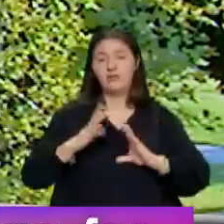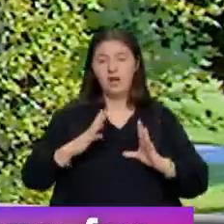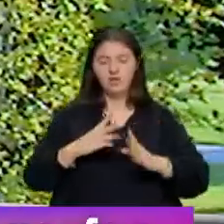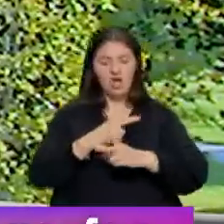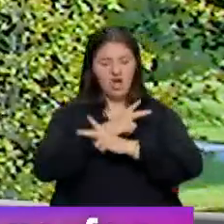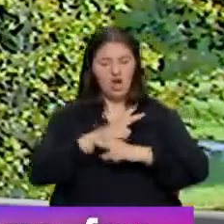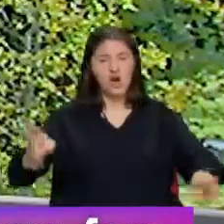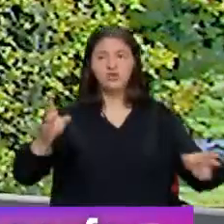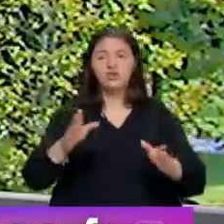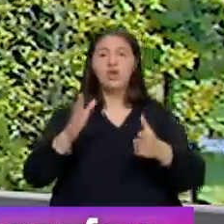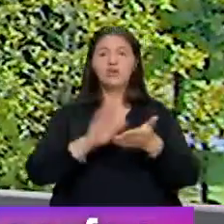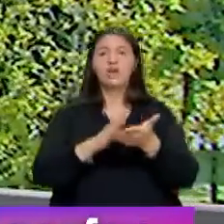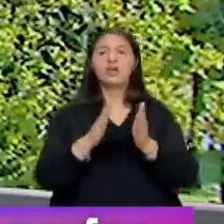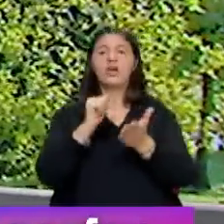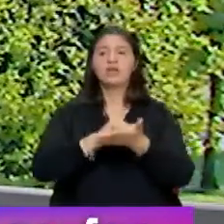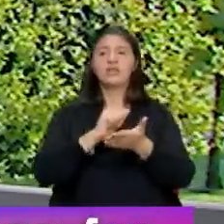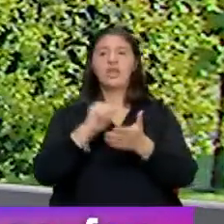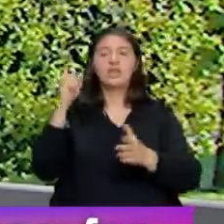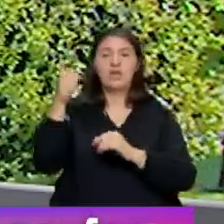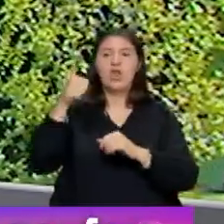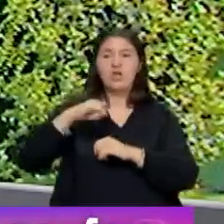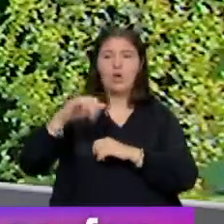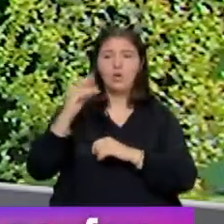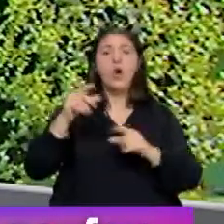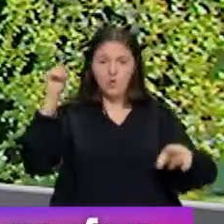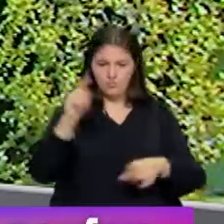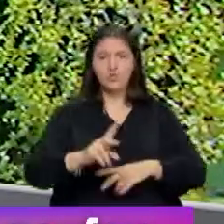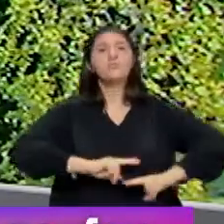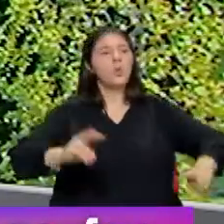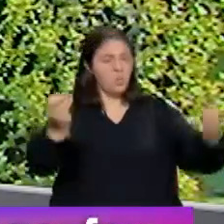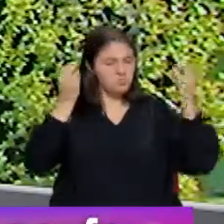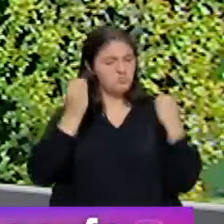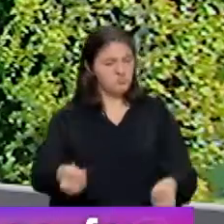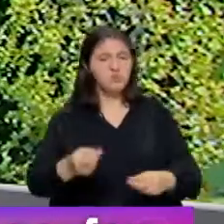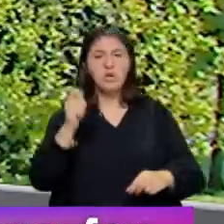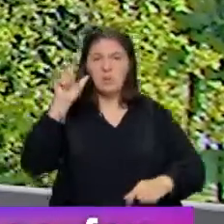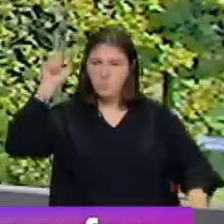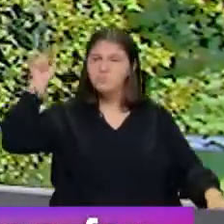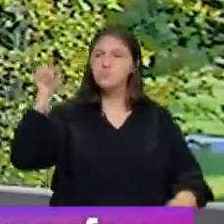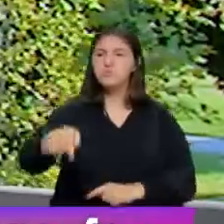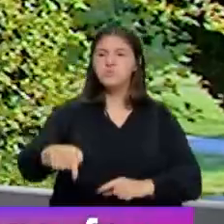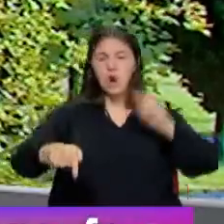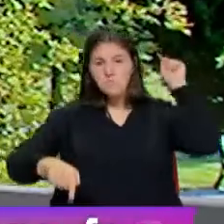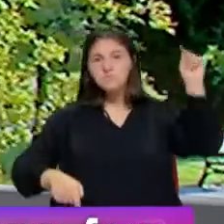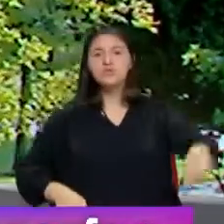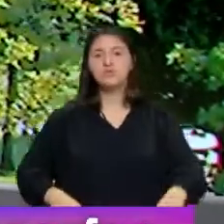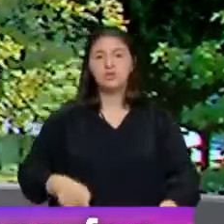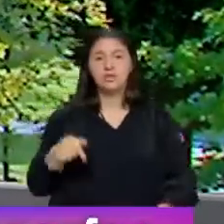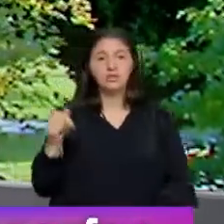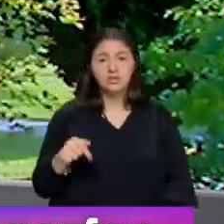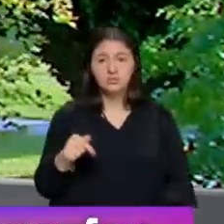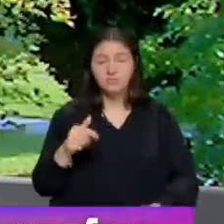açıyordunuz gazeteleri iktidara yakın gazeteleri İşte budur model işte durması gereken budur deniliyordu